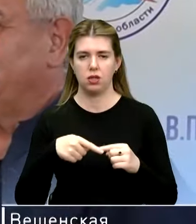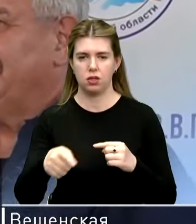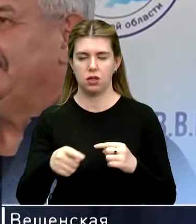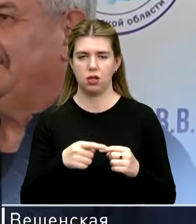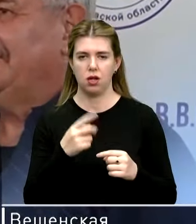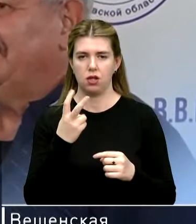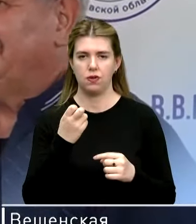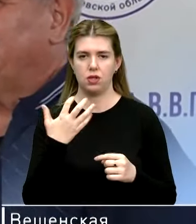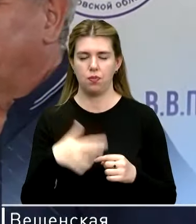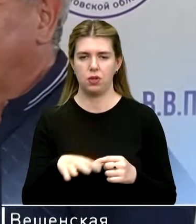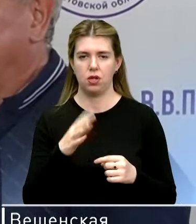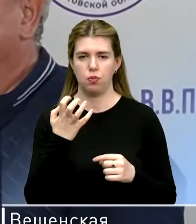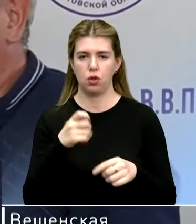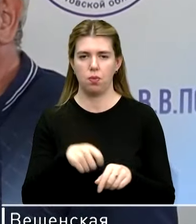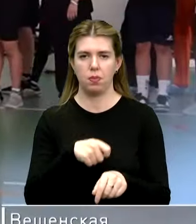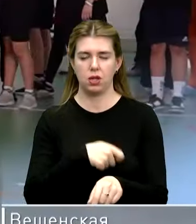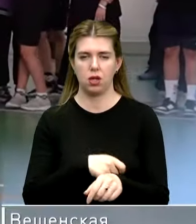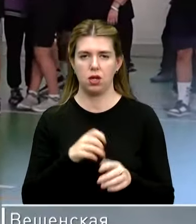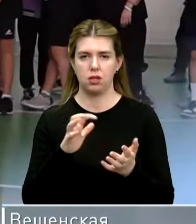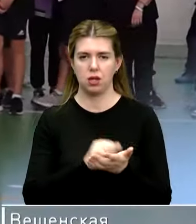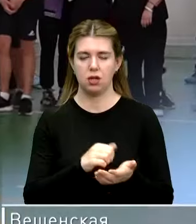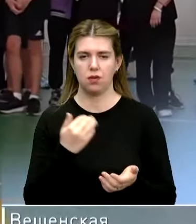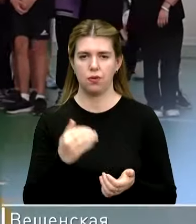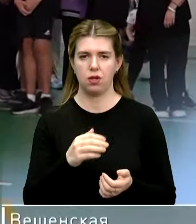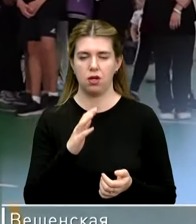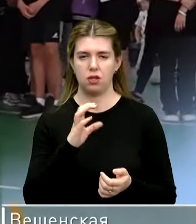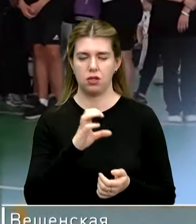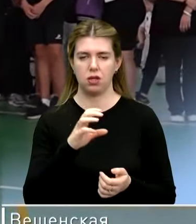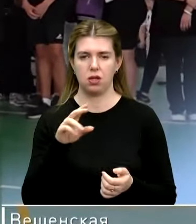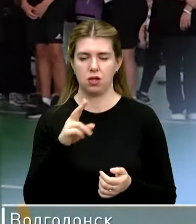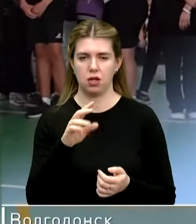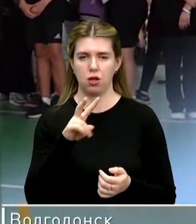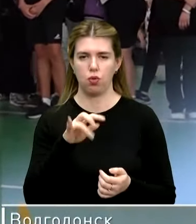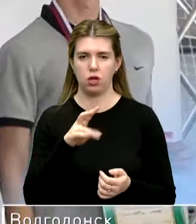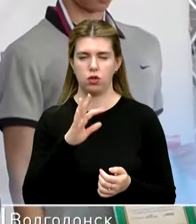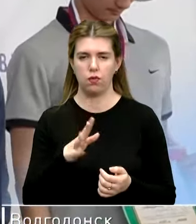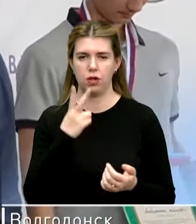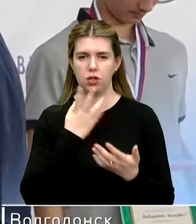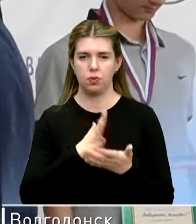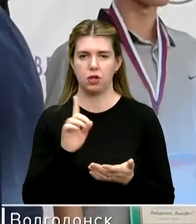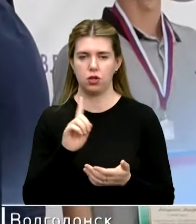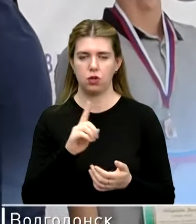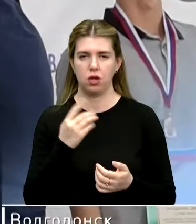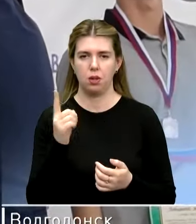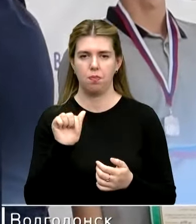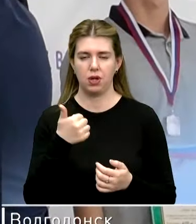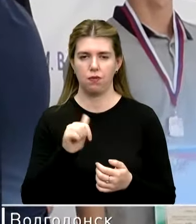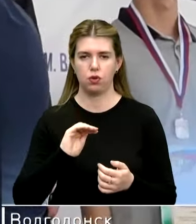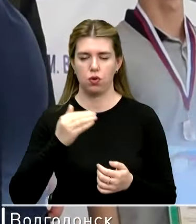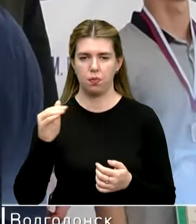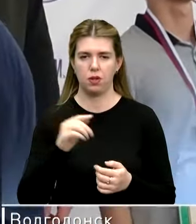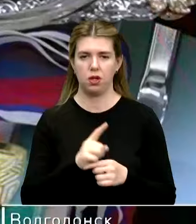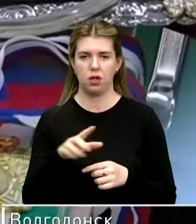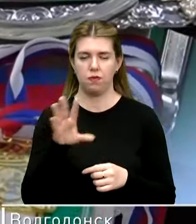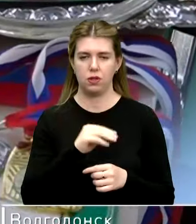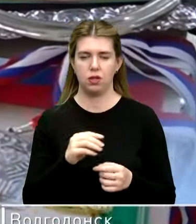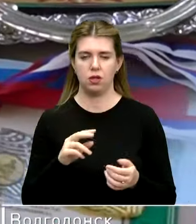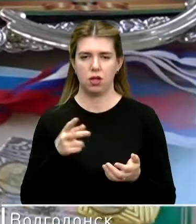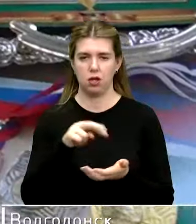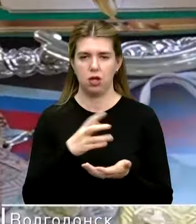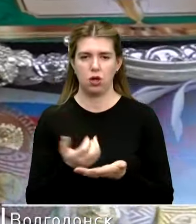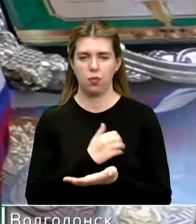дистанции 250 и 500 метров заняли Григорий Санатов и Даниил Лугачев. Несмотря на то, что на первую ступень пьедестала им